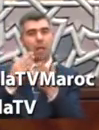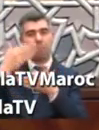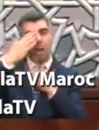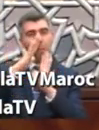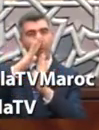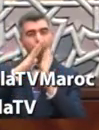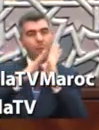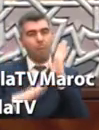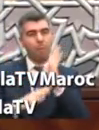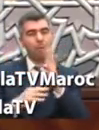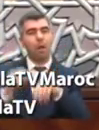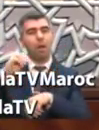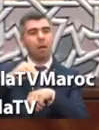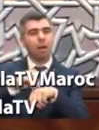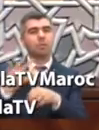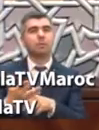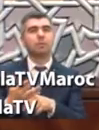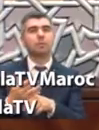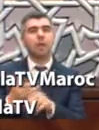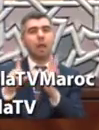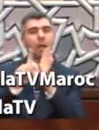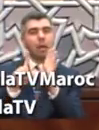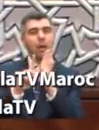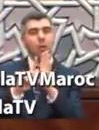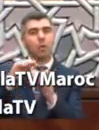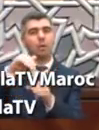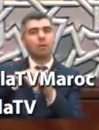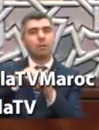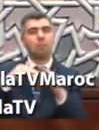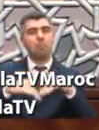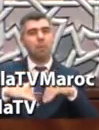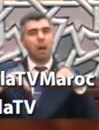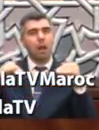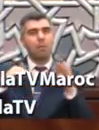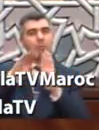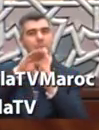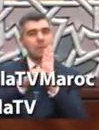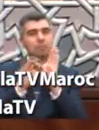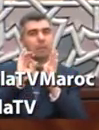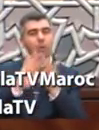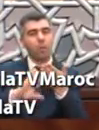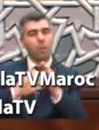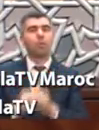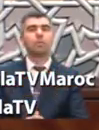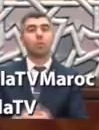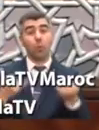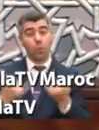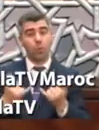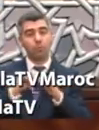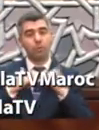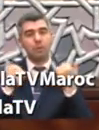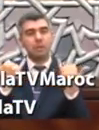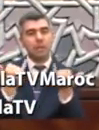وعملاً بمقتضيات النظام الداخلي لمجلسنا الموقر، نخصص هذه الجلسة للأسئلة